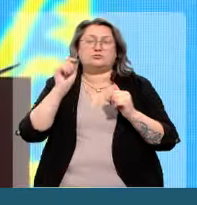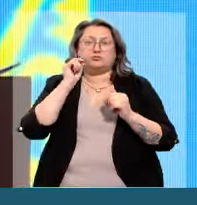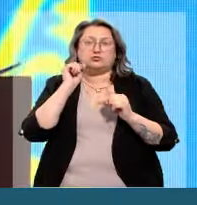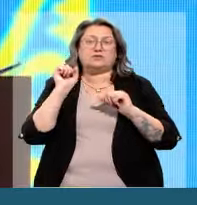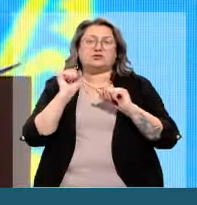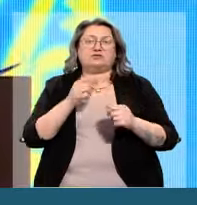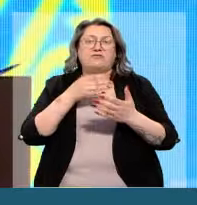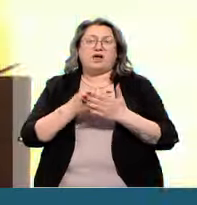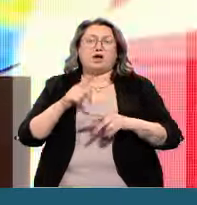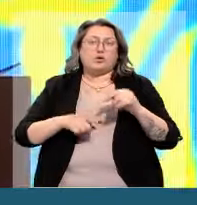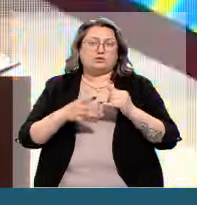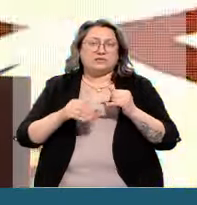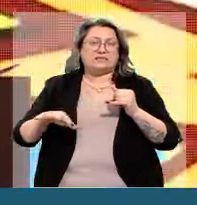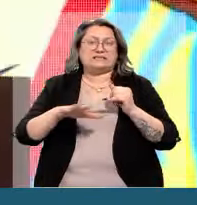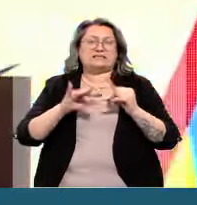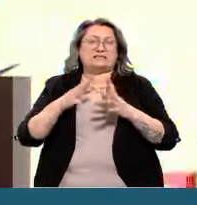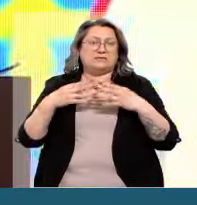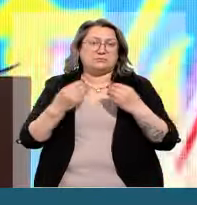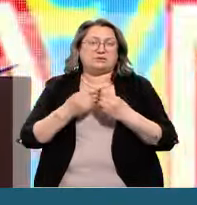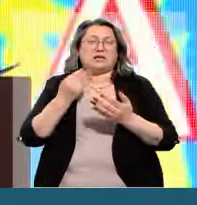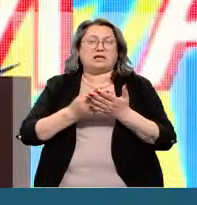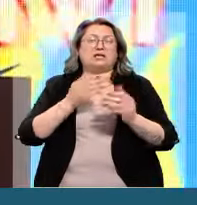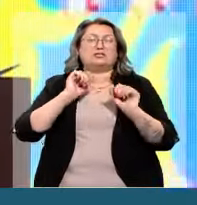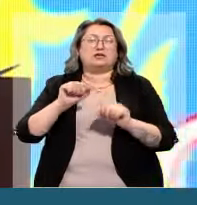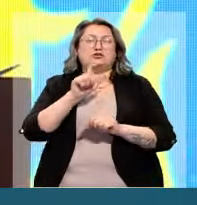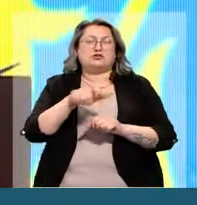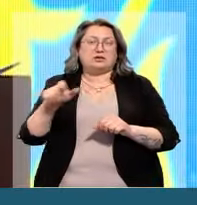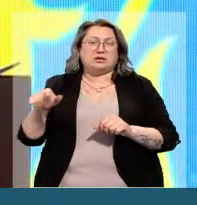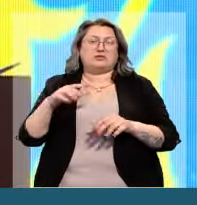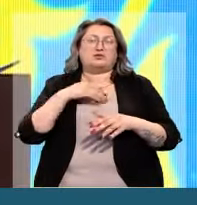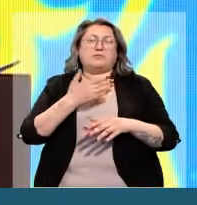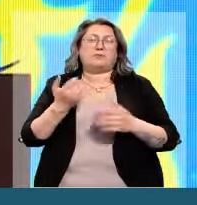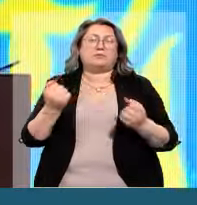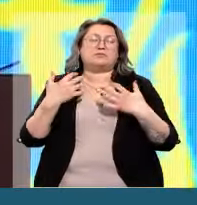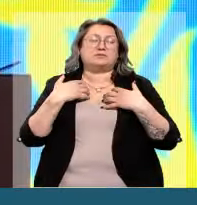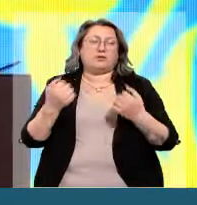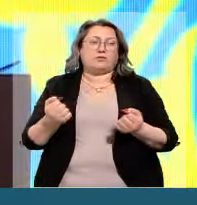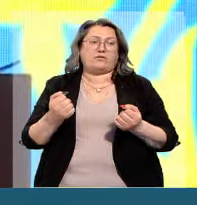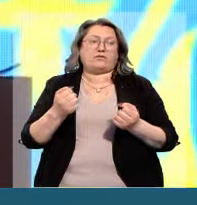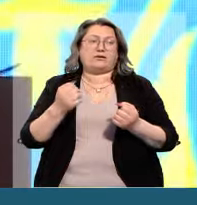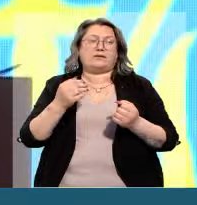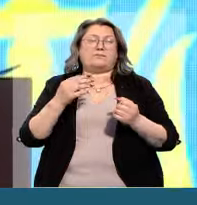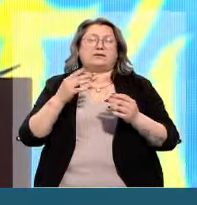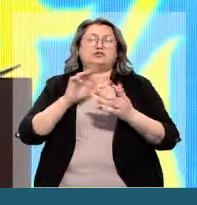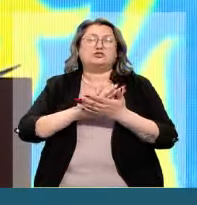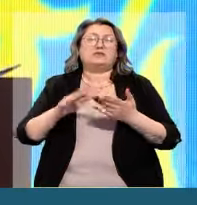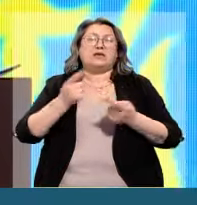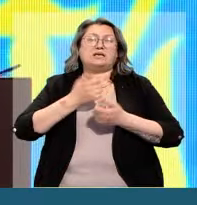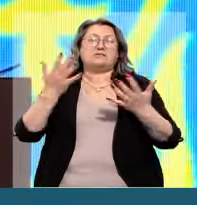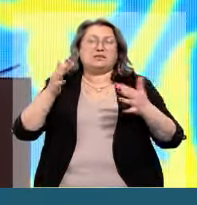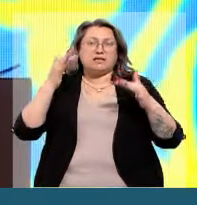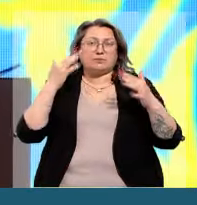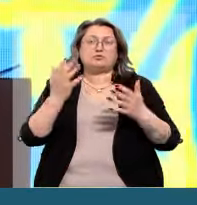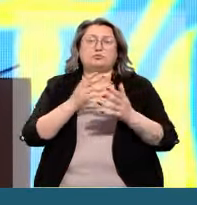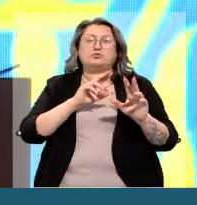– защитник своей родины и семьи. Дорогие защитники, желаю вам крепкого здоровья, чистого и ясного неба над головой, успехов